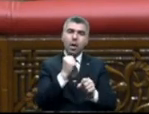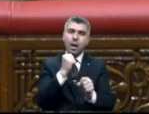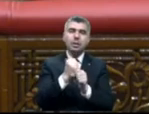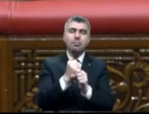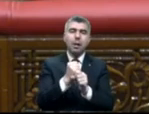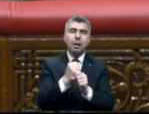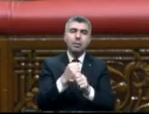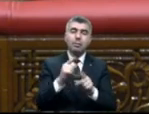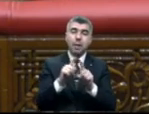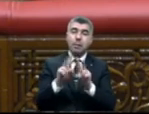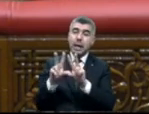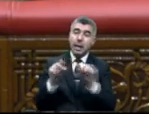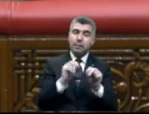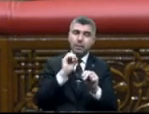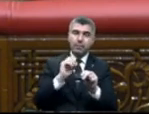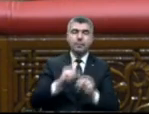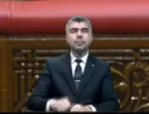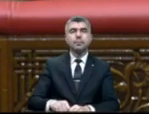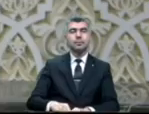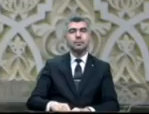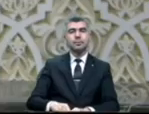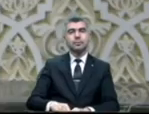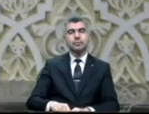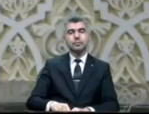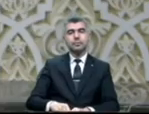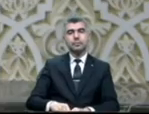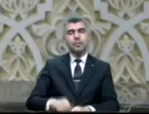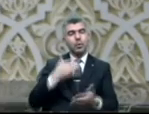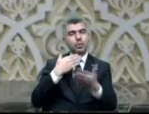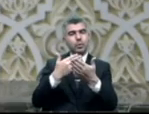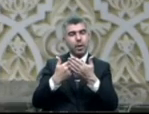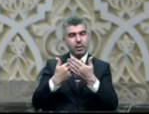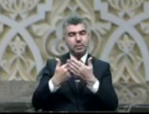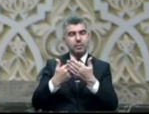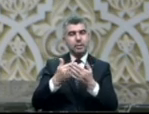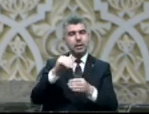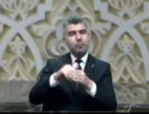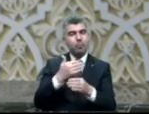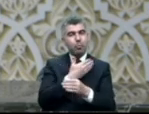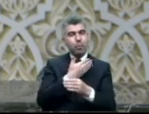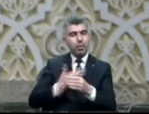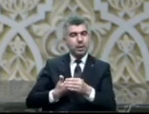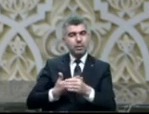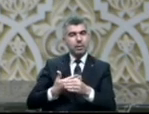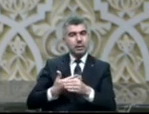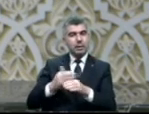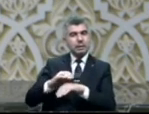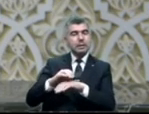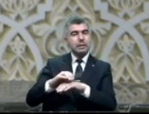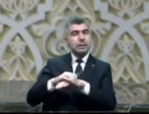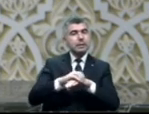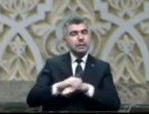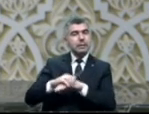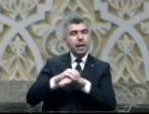وهنا أسطر على ملائمة، وشكرا. شكرا السيد المستشار المحترم. الآن الكلمة لأحد السادة المستشارين فريق الاتحاد العام مقاولة المغرب